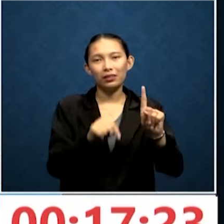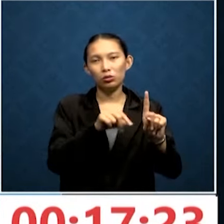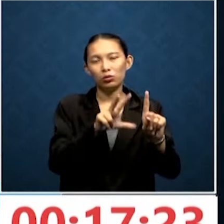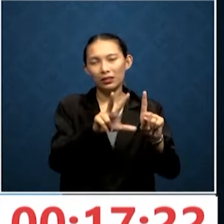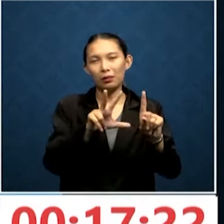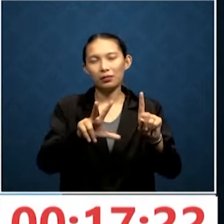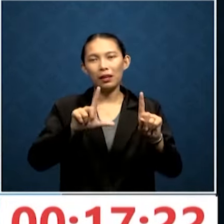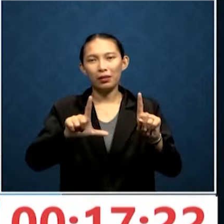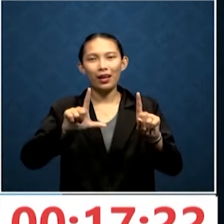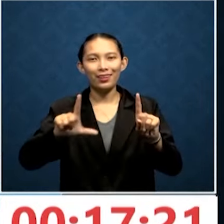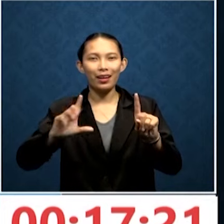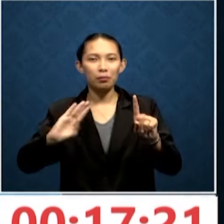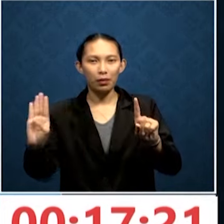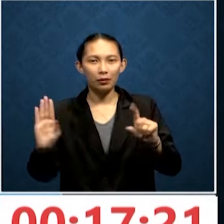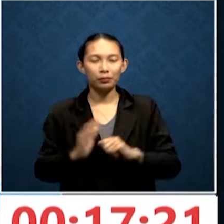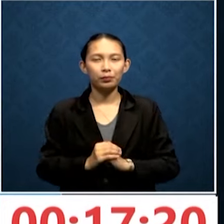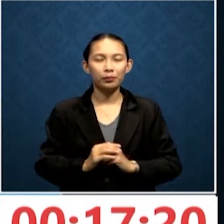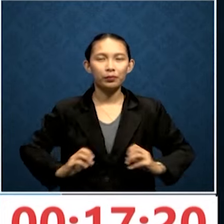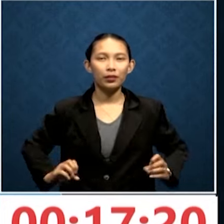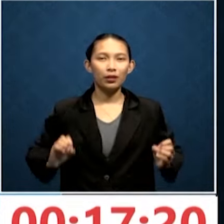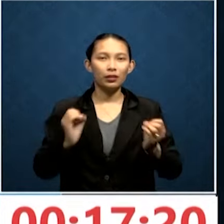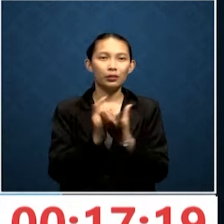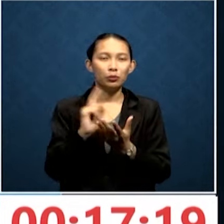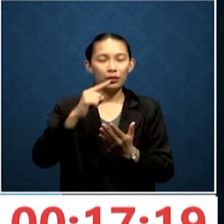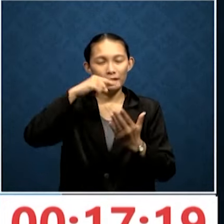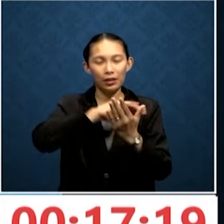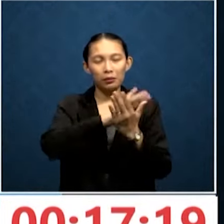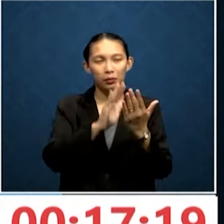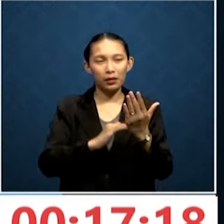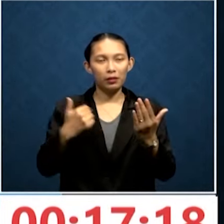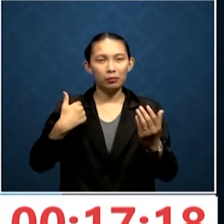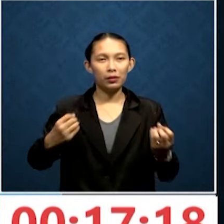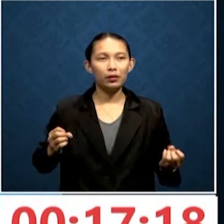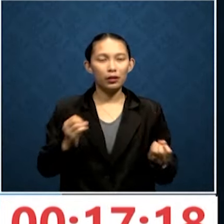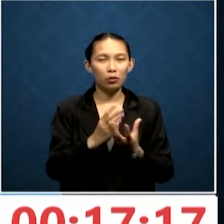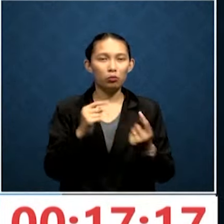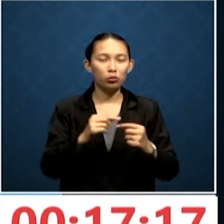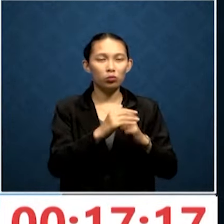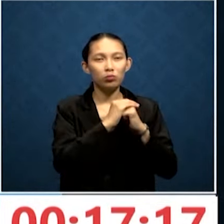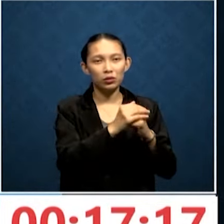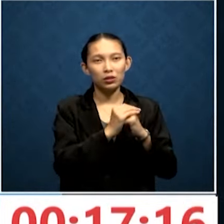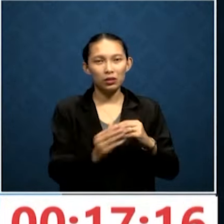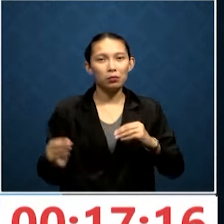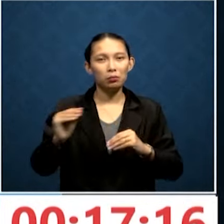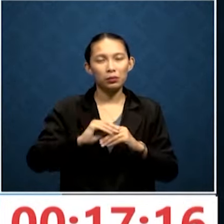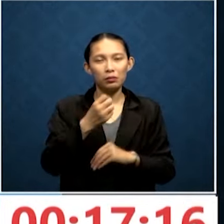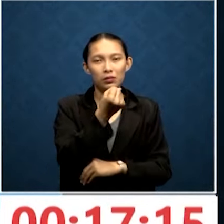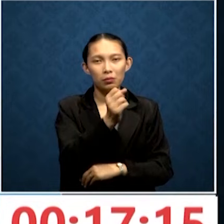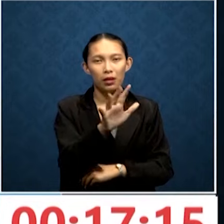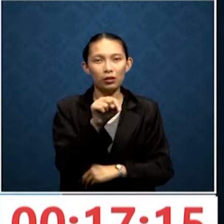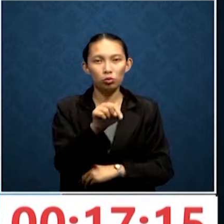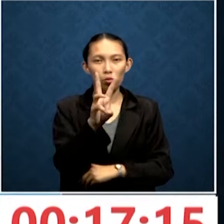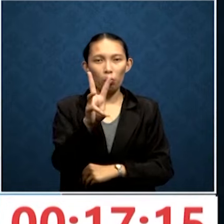1.33 ล้านล้านบาทส่งผลให้ไทยขาดดุลการค้าจากจีนเพิ่มขึ้น